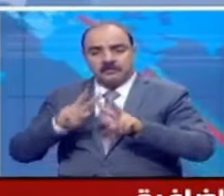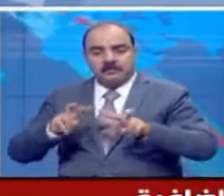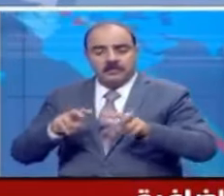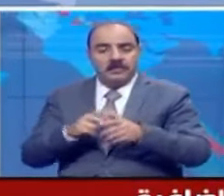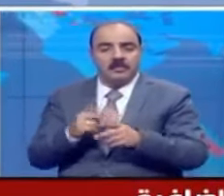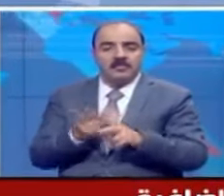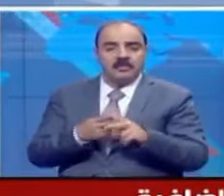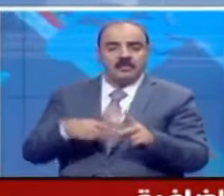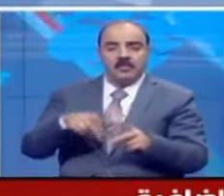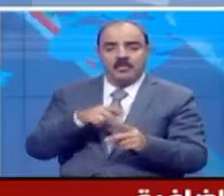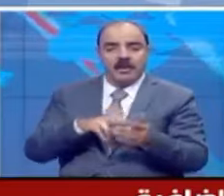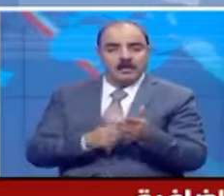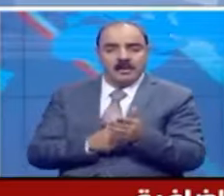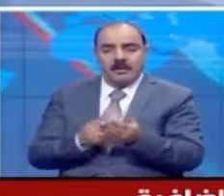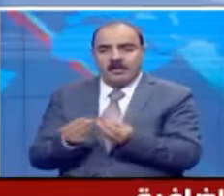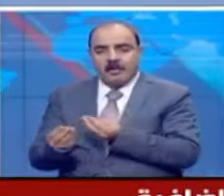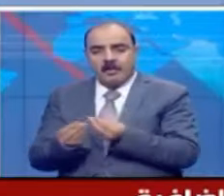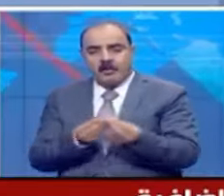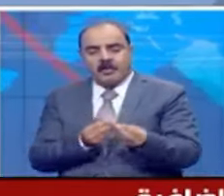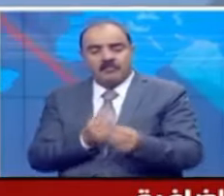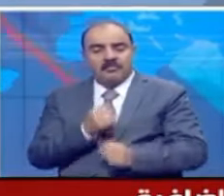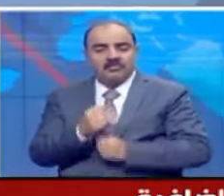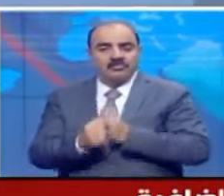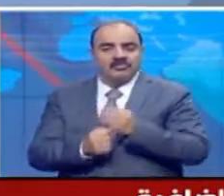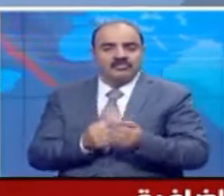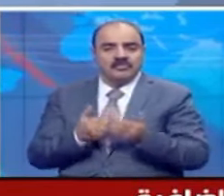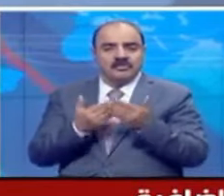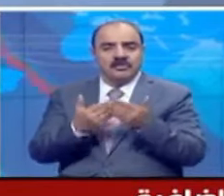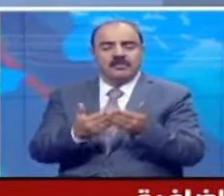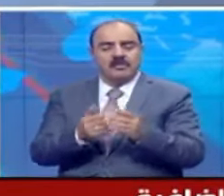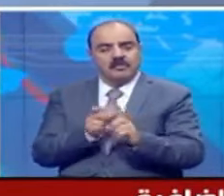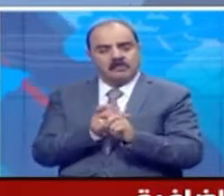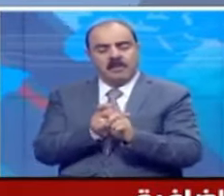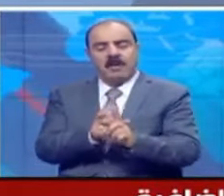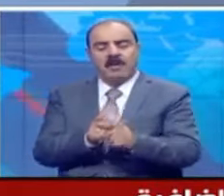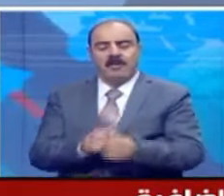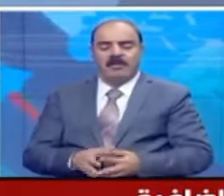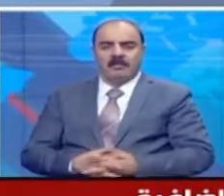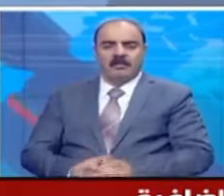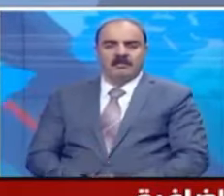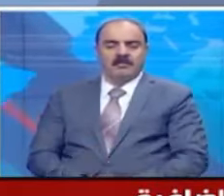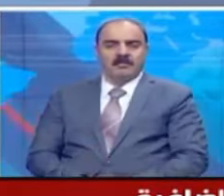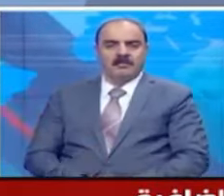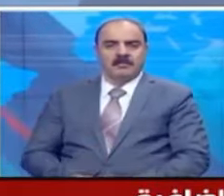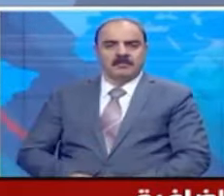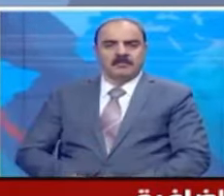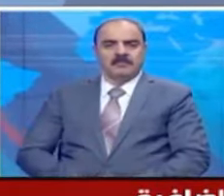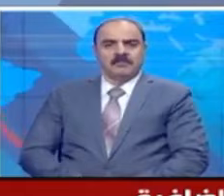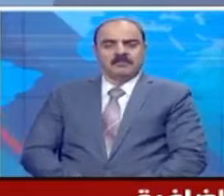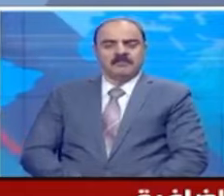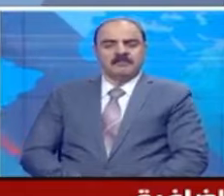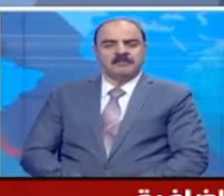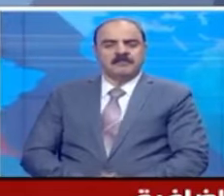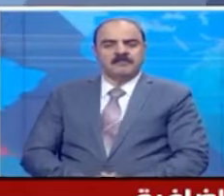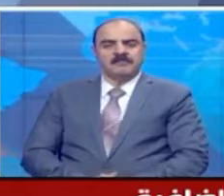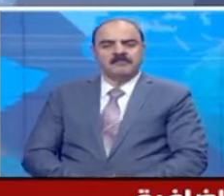المستمرة والدقيقة لأحوال المواطنين وحرص الدولة على تكثيف الجهود في هذا الاتجاه.